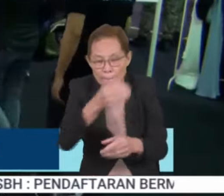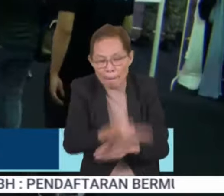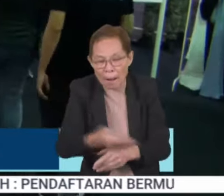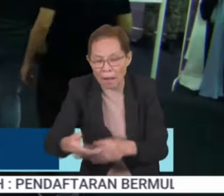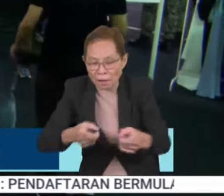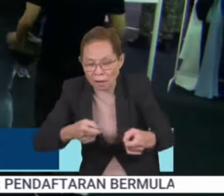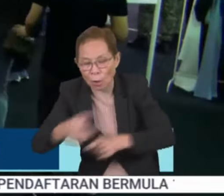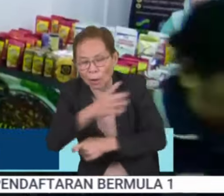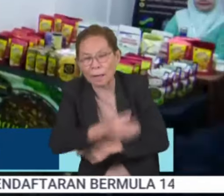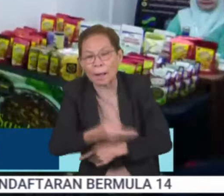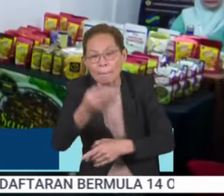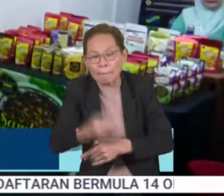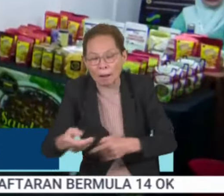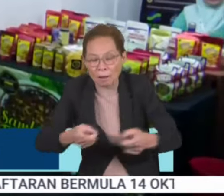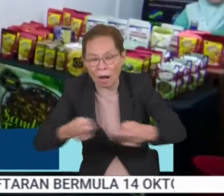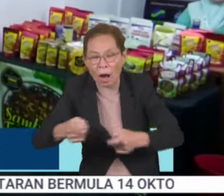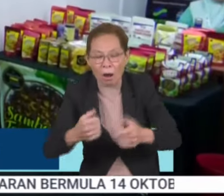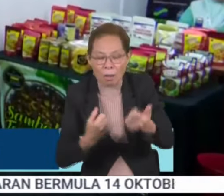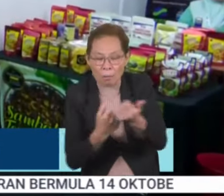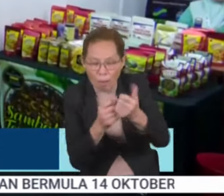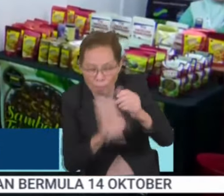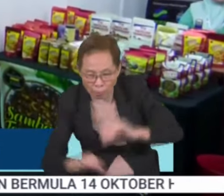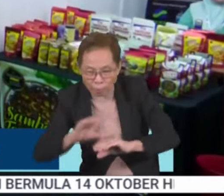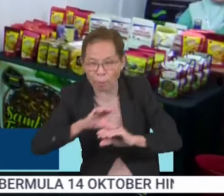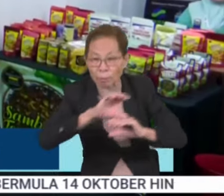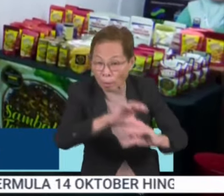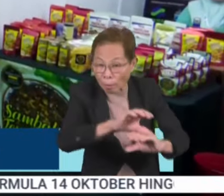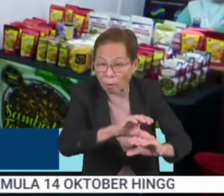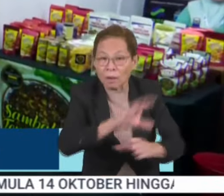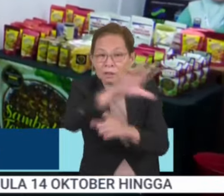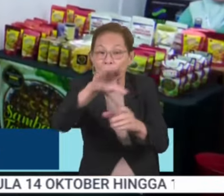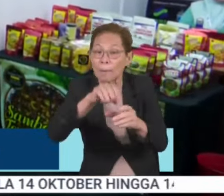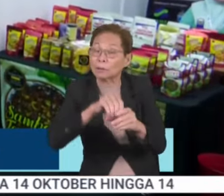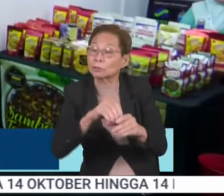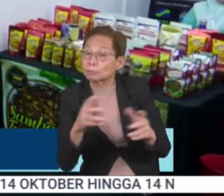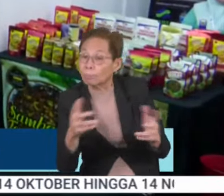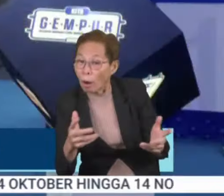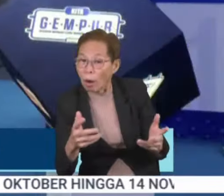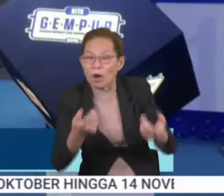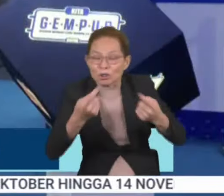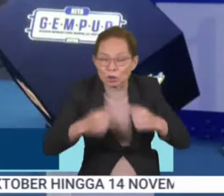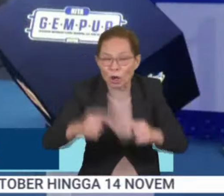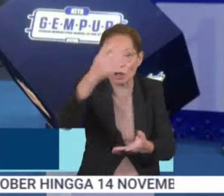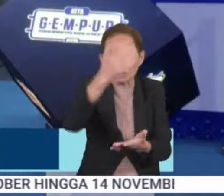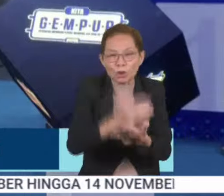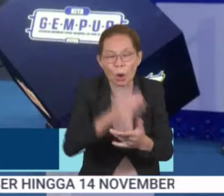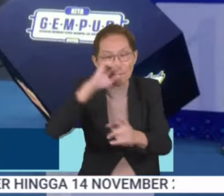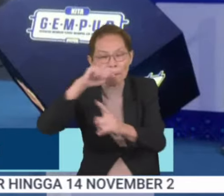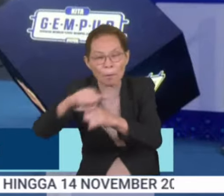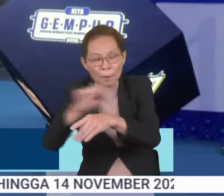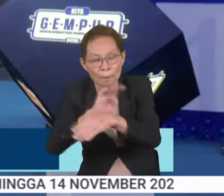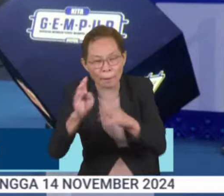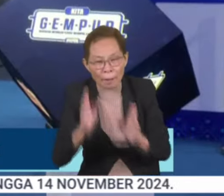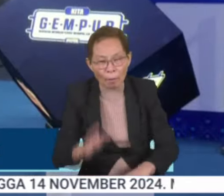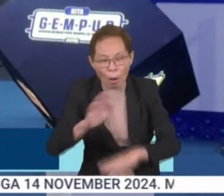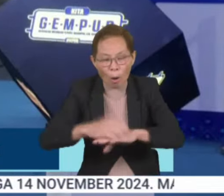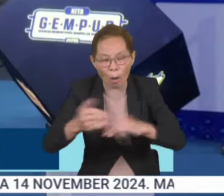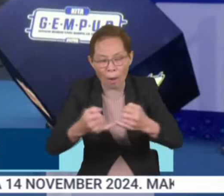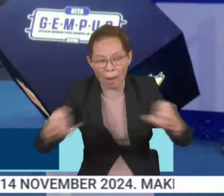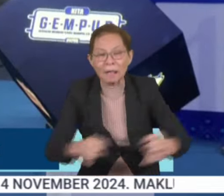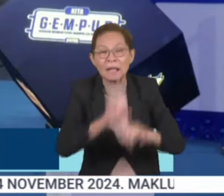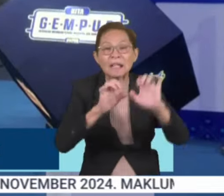kawalan dan barangan kawalan bersubsidi. Ini termasuklah usaha mengekang penipuan perniagaan dalam